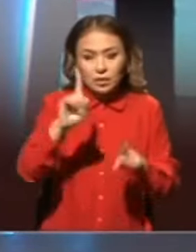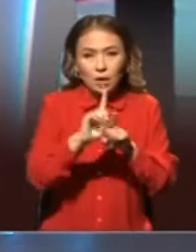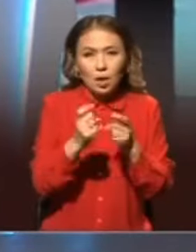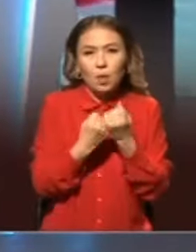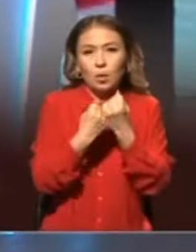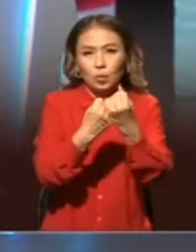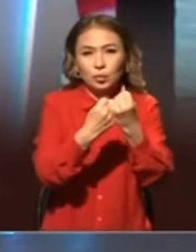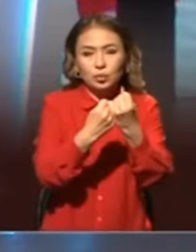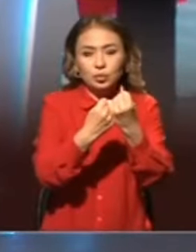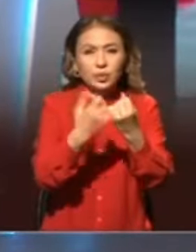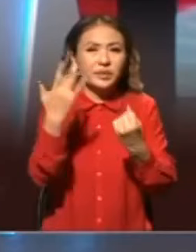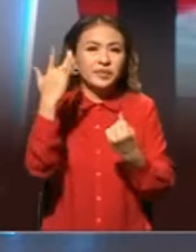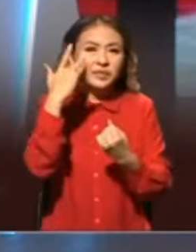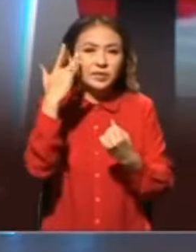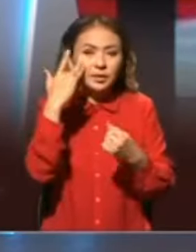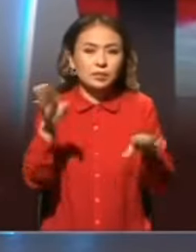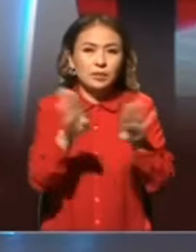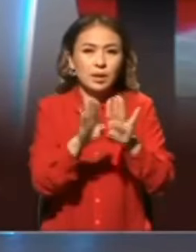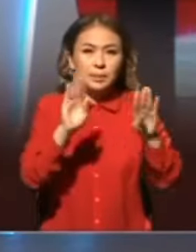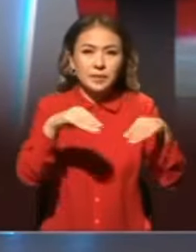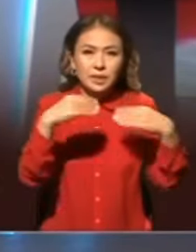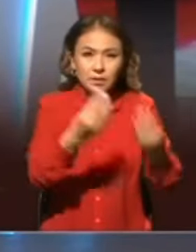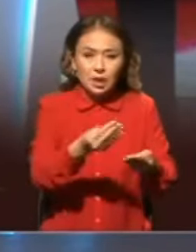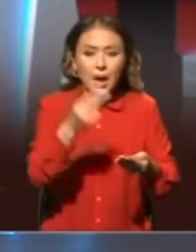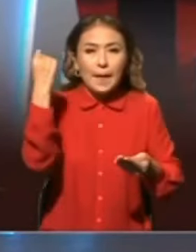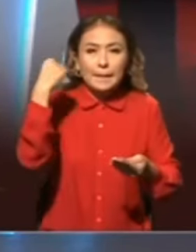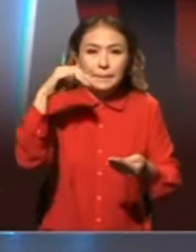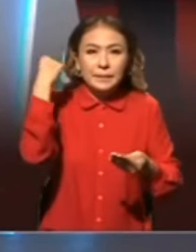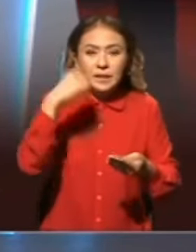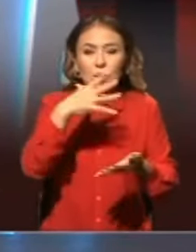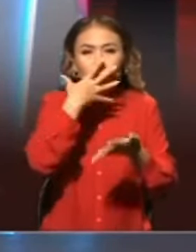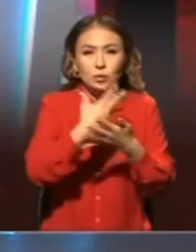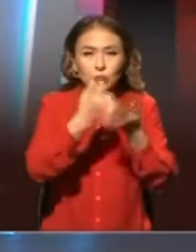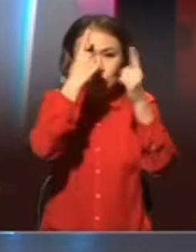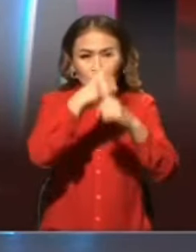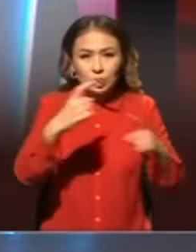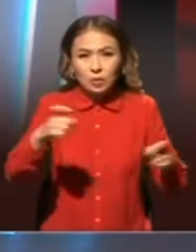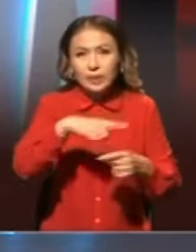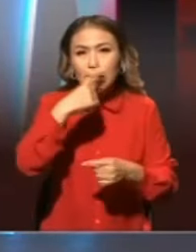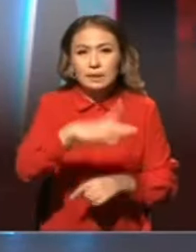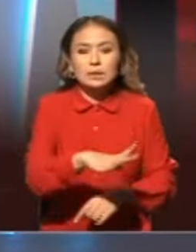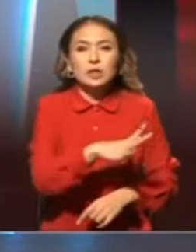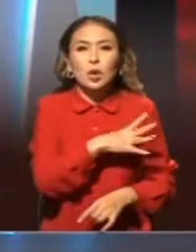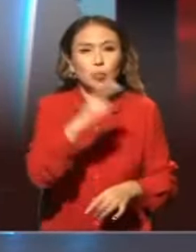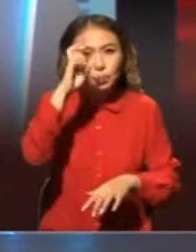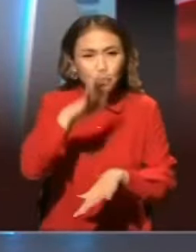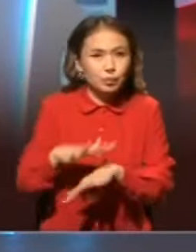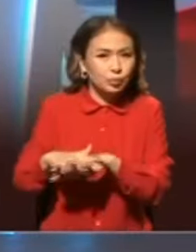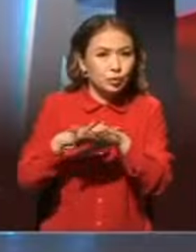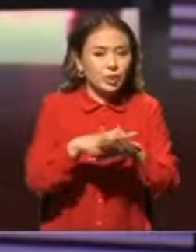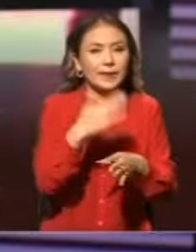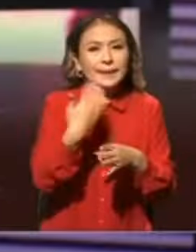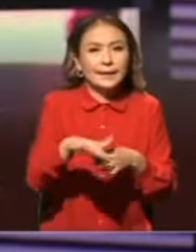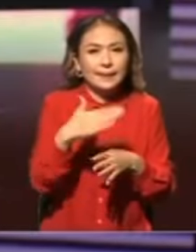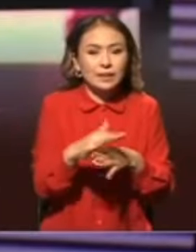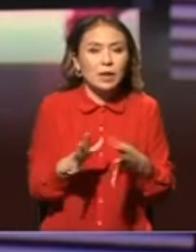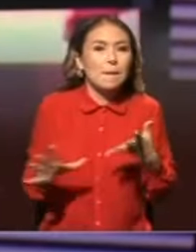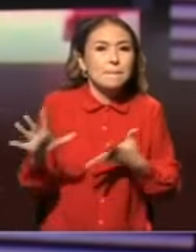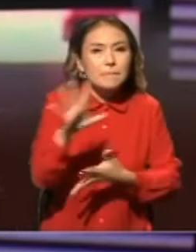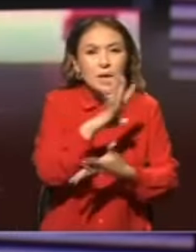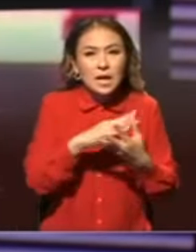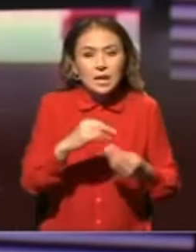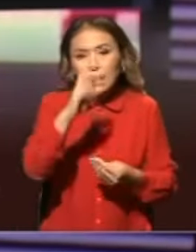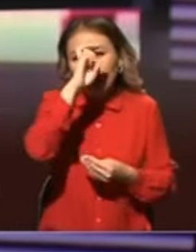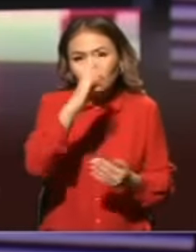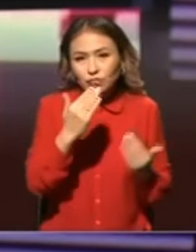қолдау бере бергенімен, ол жаңа президенттің өзі жолдауында айтып өтті. Мынау бюджеттік кредит болсын бәрі ол мемлекет тарапынан,